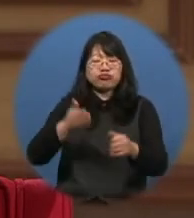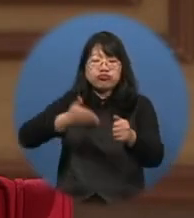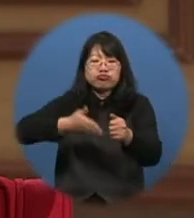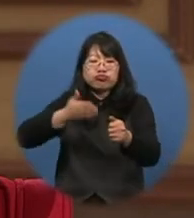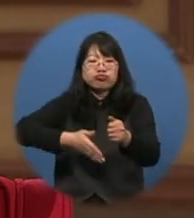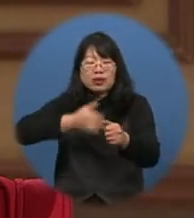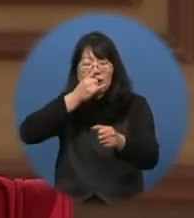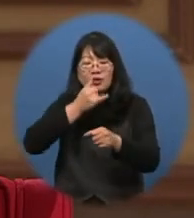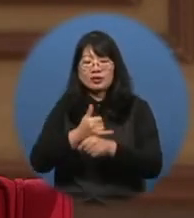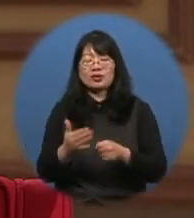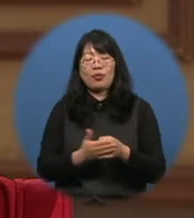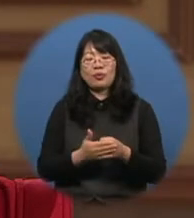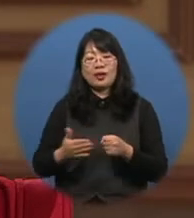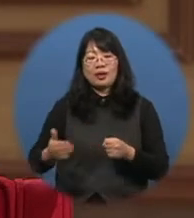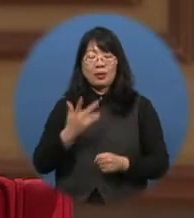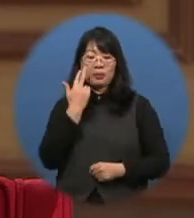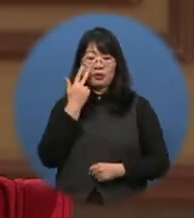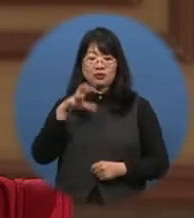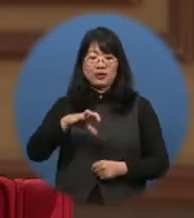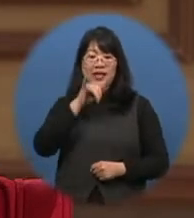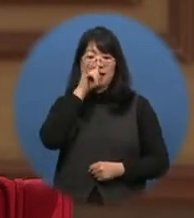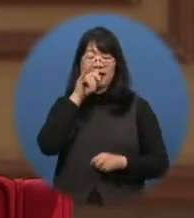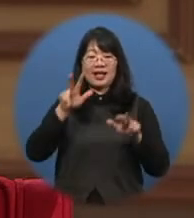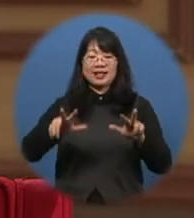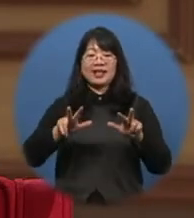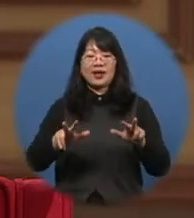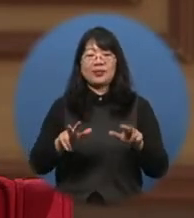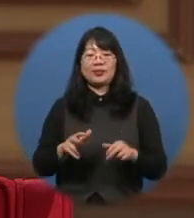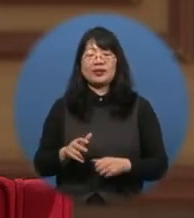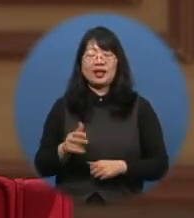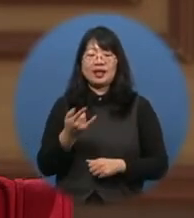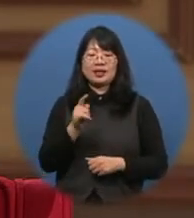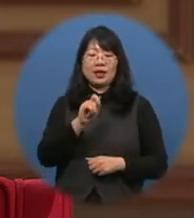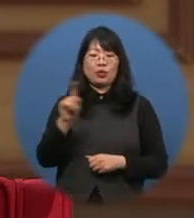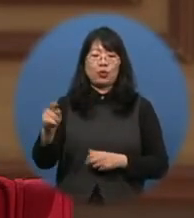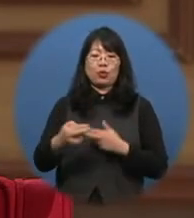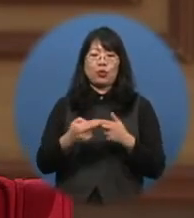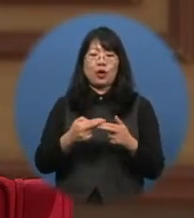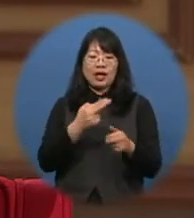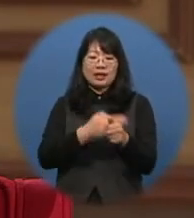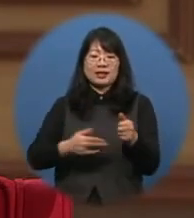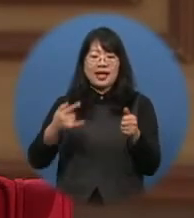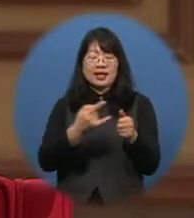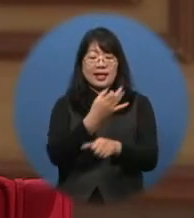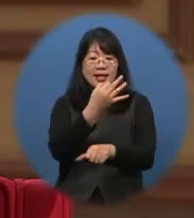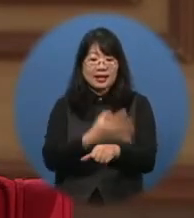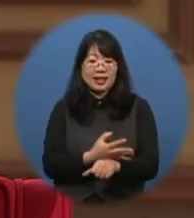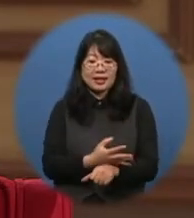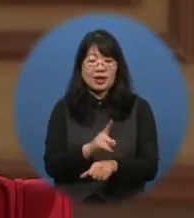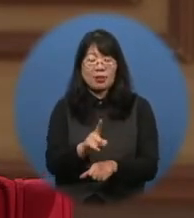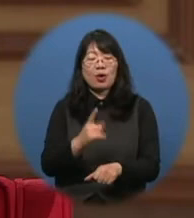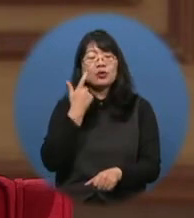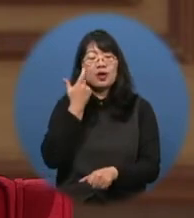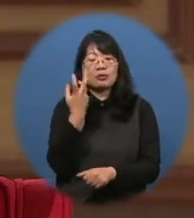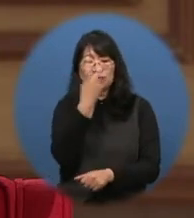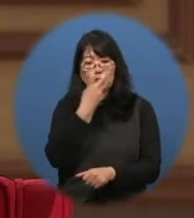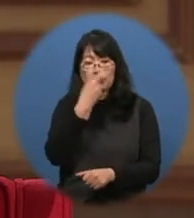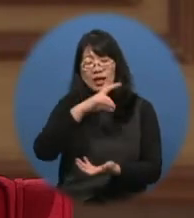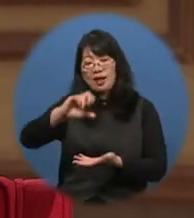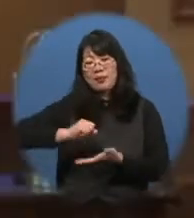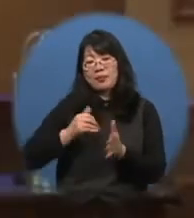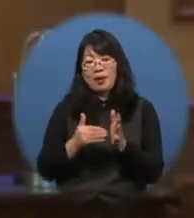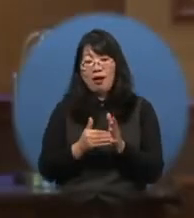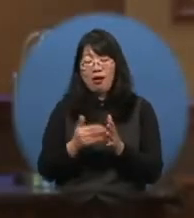부탁을 받고 미국의 이제 내과 의사들을 대상으로 간단한 이제 설문 조사를